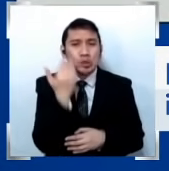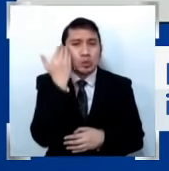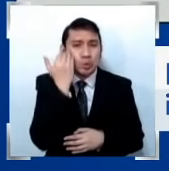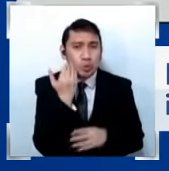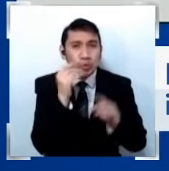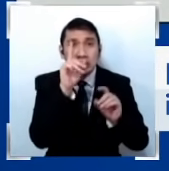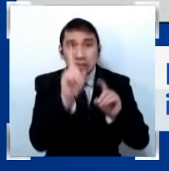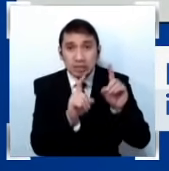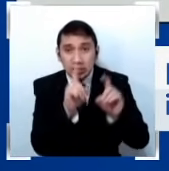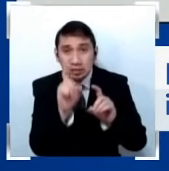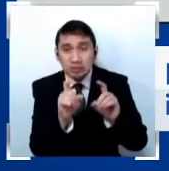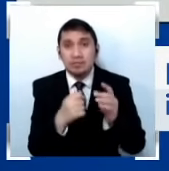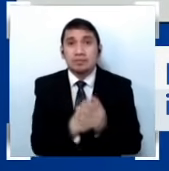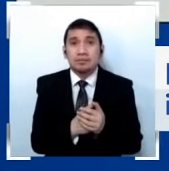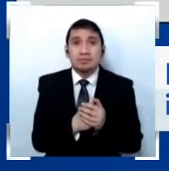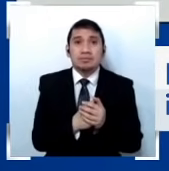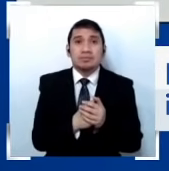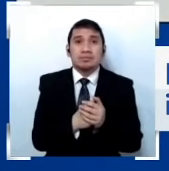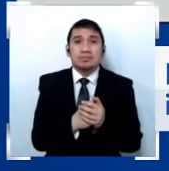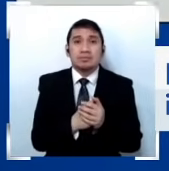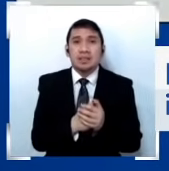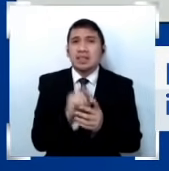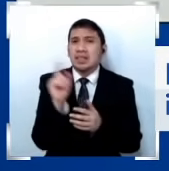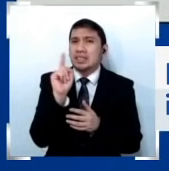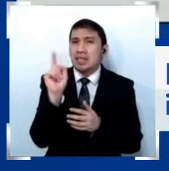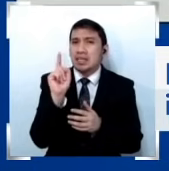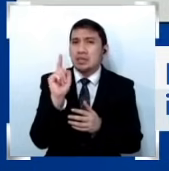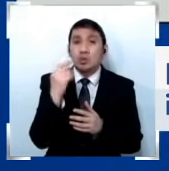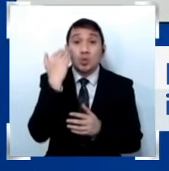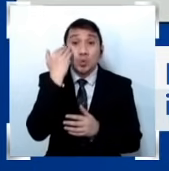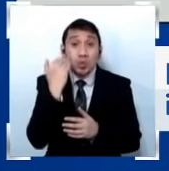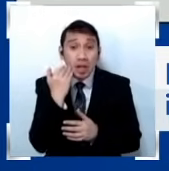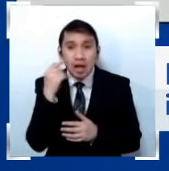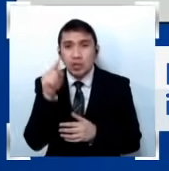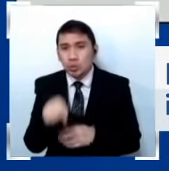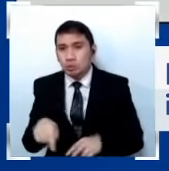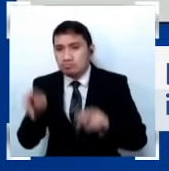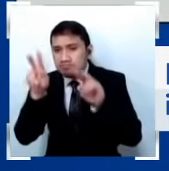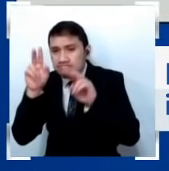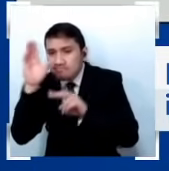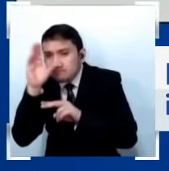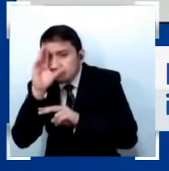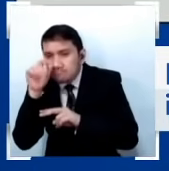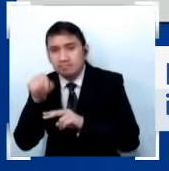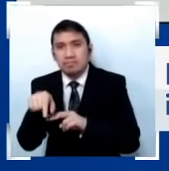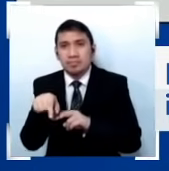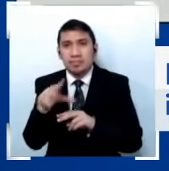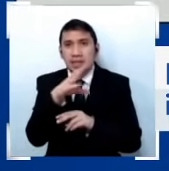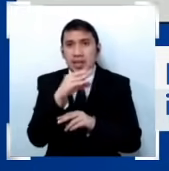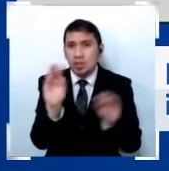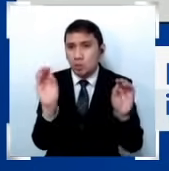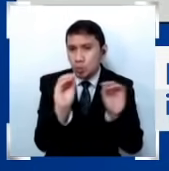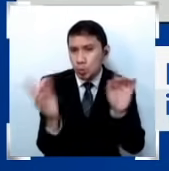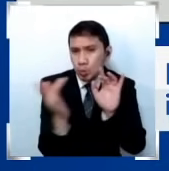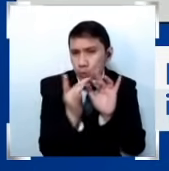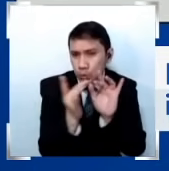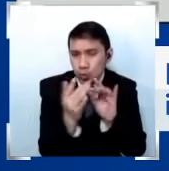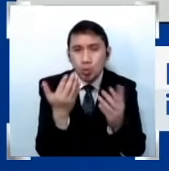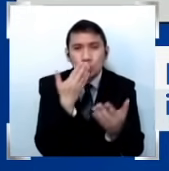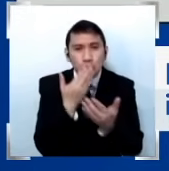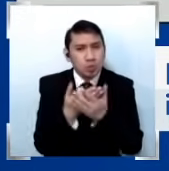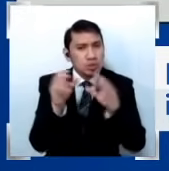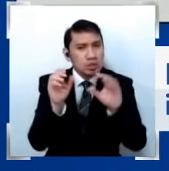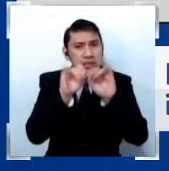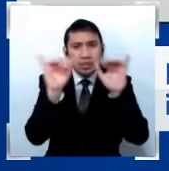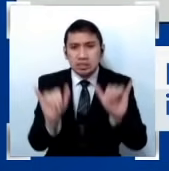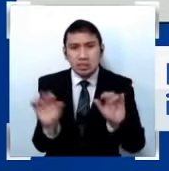testing. Ang nangyayari, kulang din yung tracing. Tapos dahil na, wala rin namang contact tracing na maayos na nagagawa, lalong mas konti yung